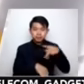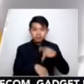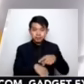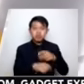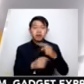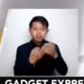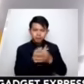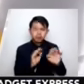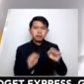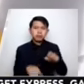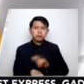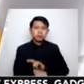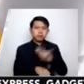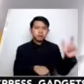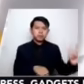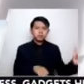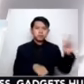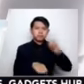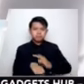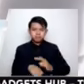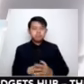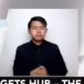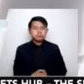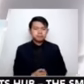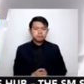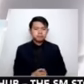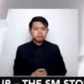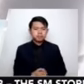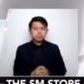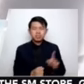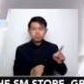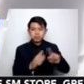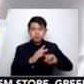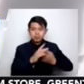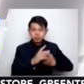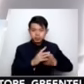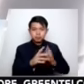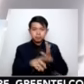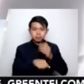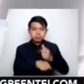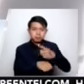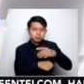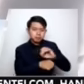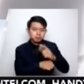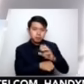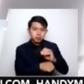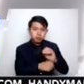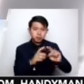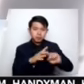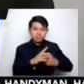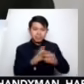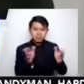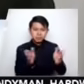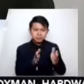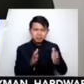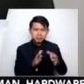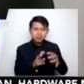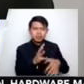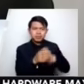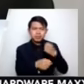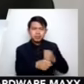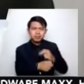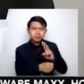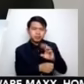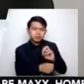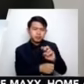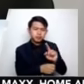ng Pogo Hub dito, no? Mga Pogo operations dito. Although they started small during 2017, lahat ng Pogo na tinayo